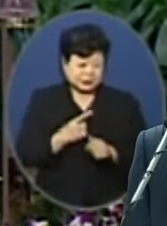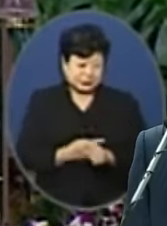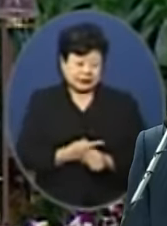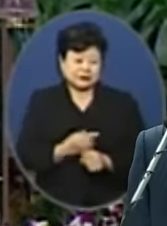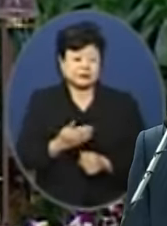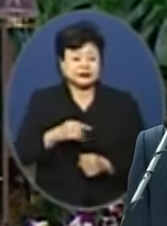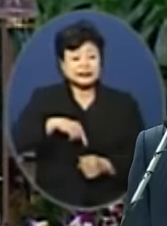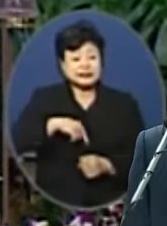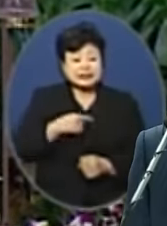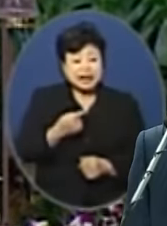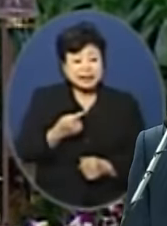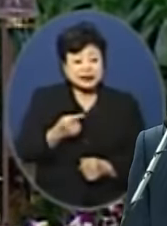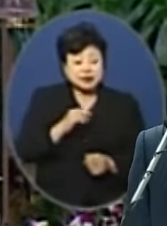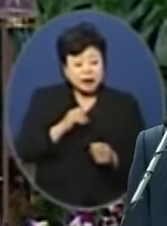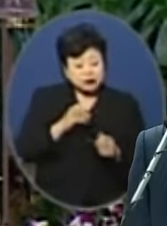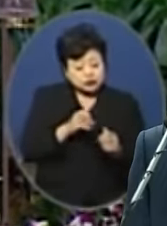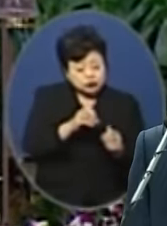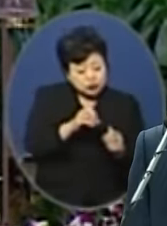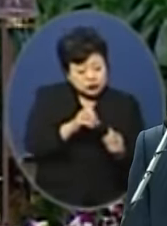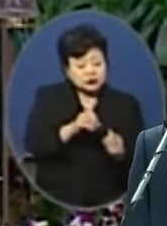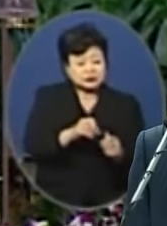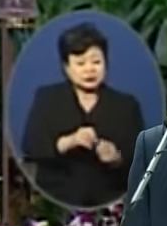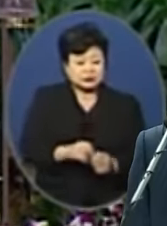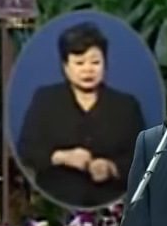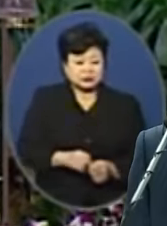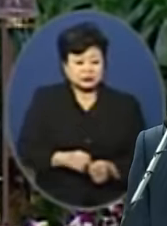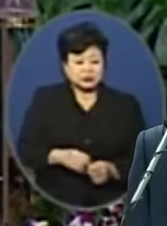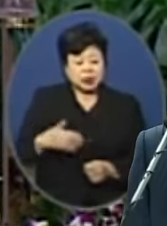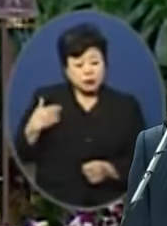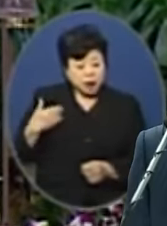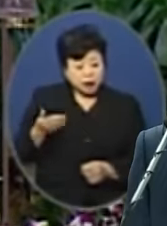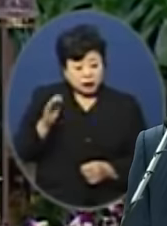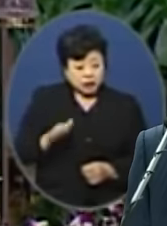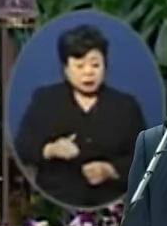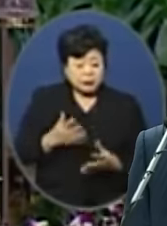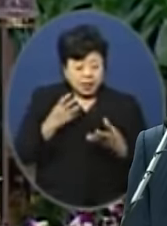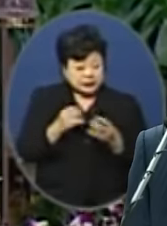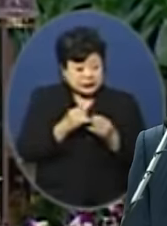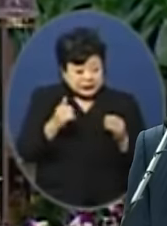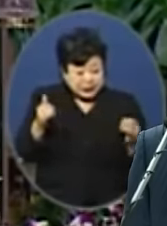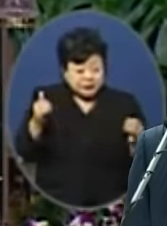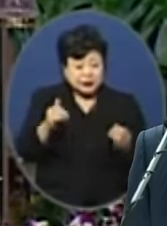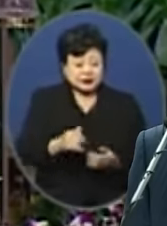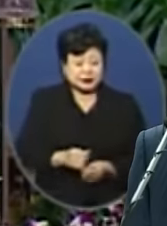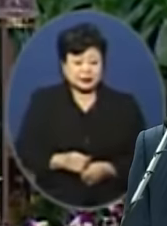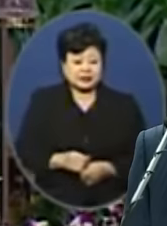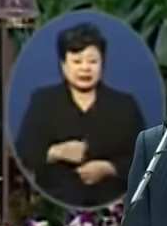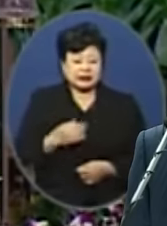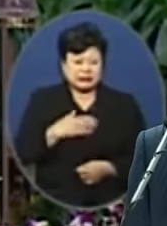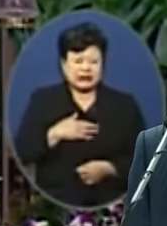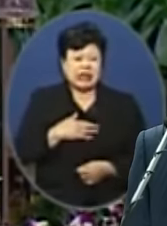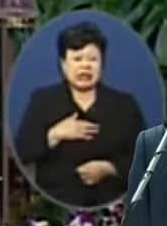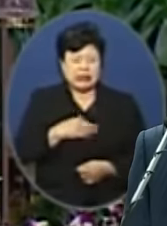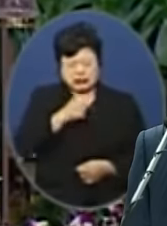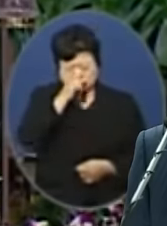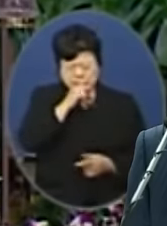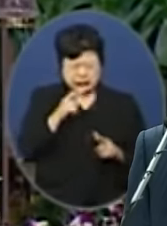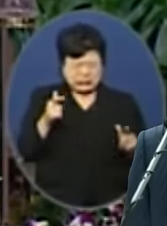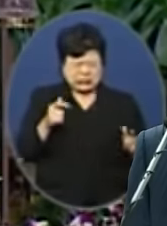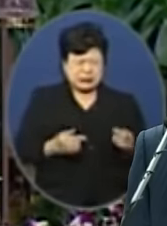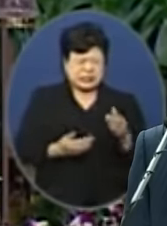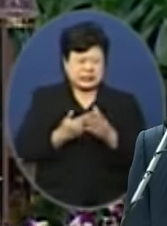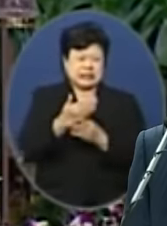자연스러워서 자신에게 어떤 말을 하고 있는지 제대로 인식도 못합니다. 그러나 수많은 사람들이 내 주제에 무슨 좋은 일이